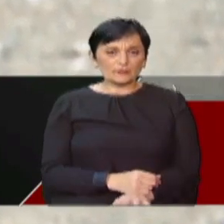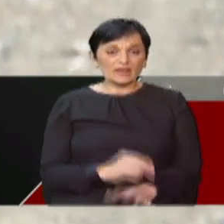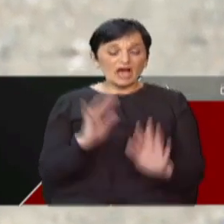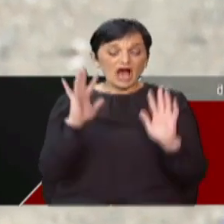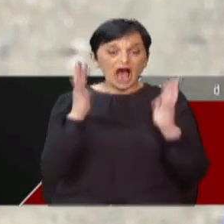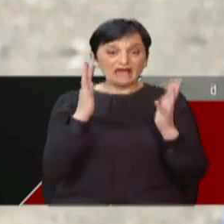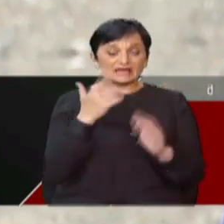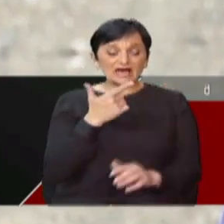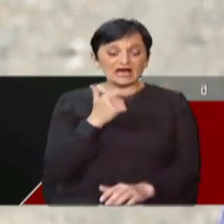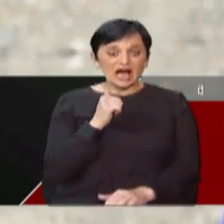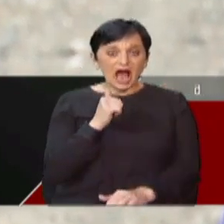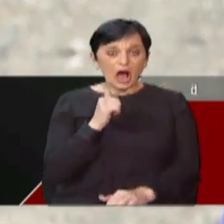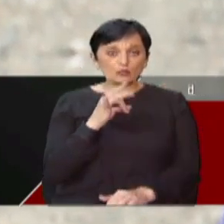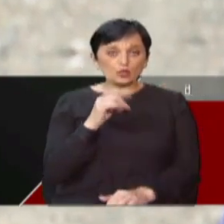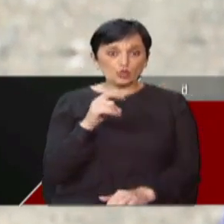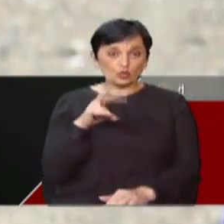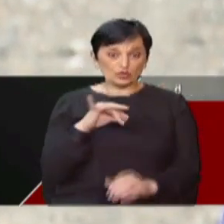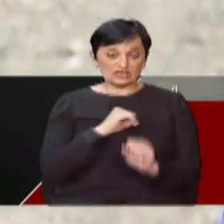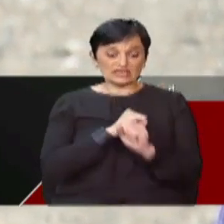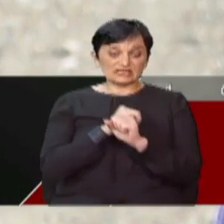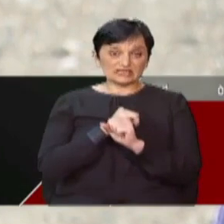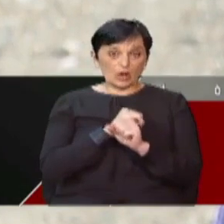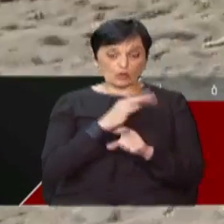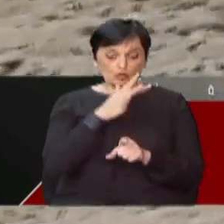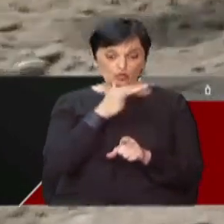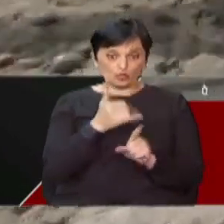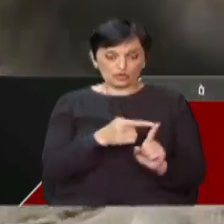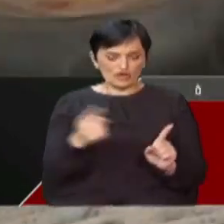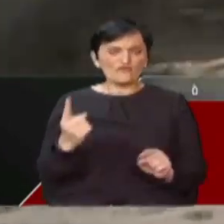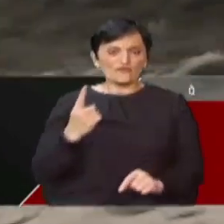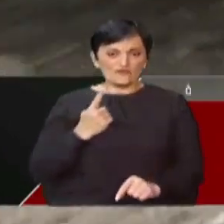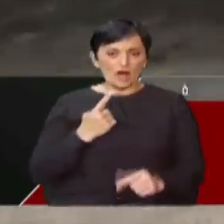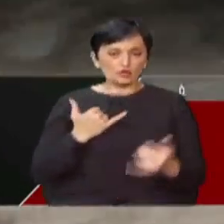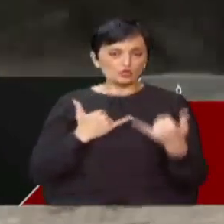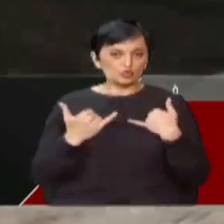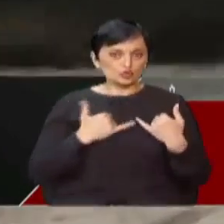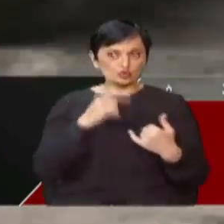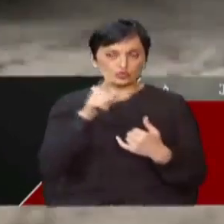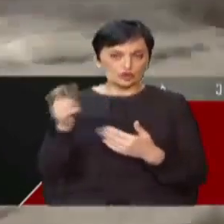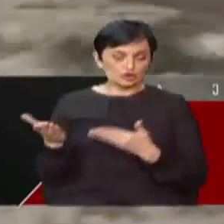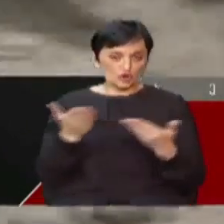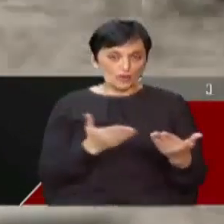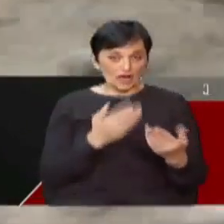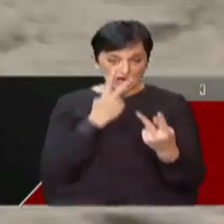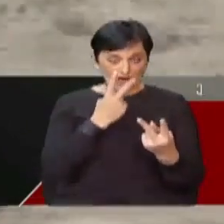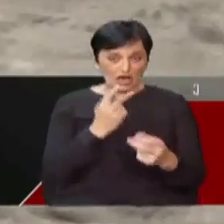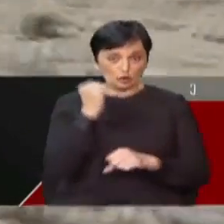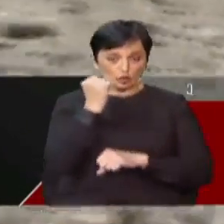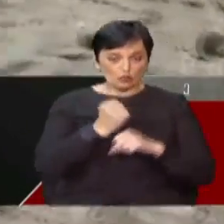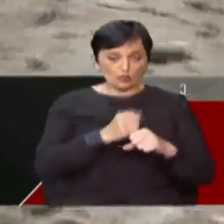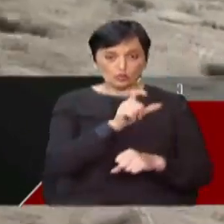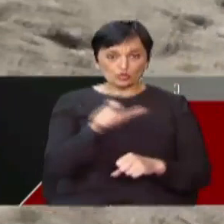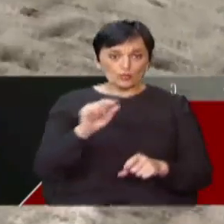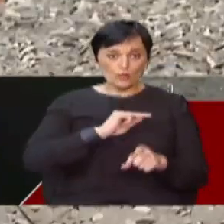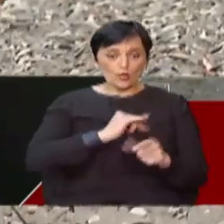ანაკლია განმუხურის ეს საკურორტო სეზონისთვის ველოდებით სტუმრების ჩამორჯანებას. თქვენ ხედავთ აქ მუშები მუშაობენ, მაგრამ